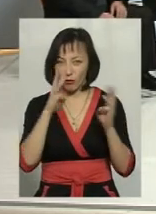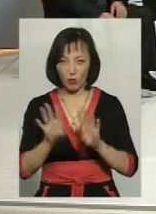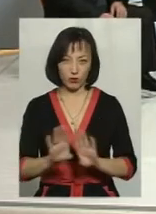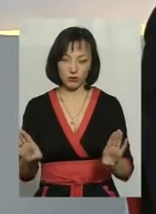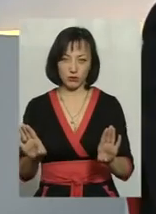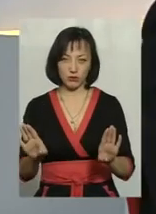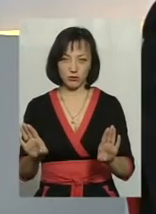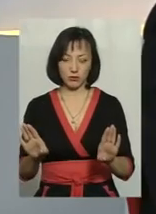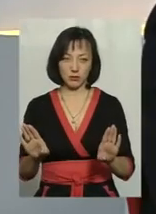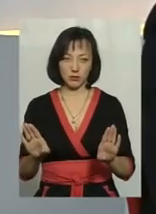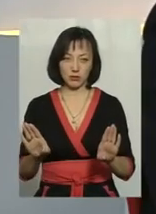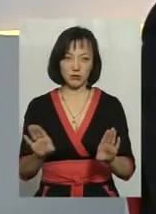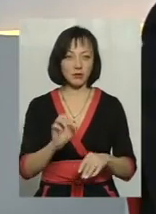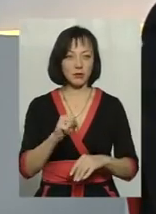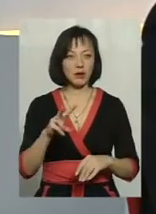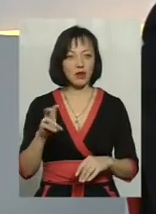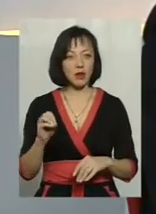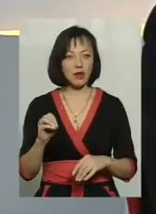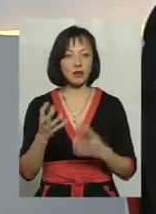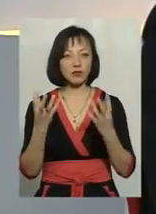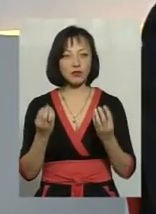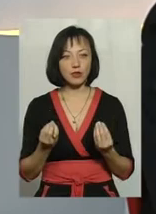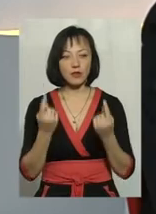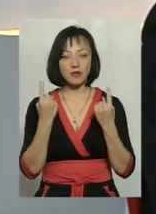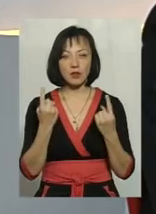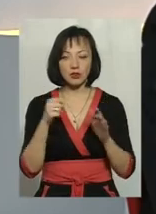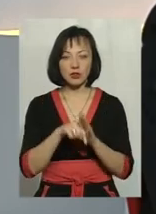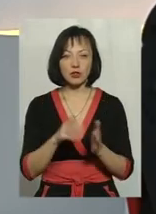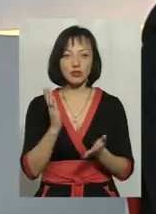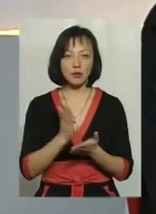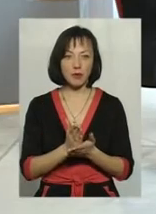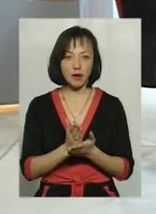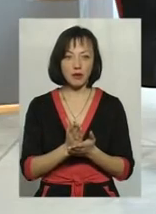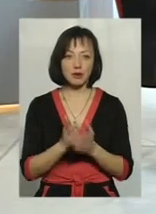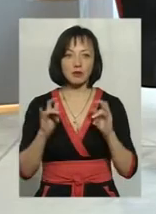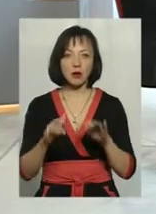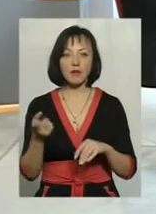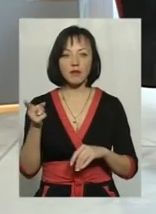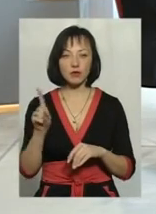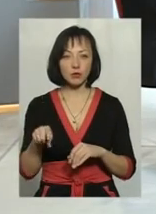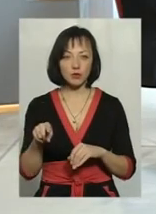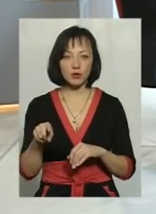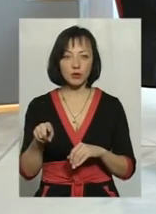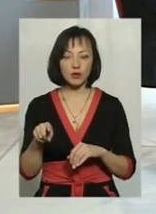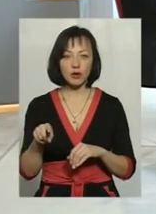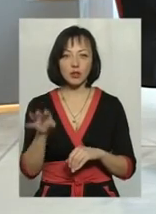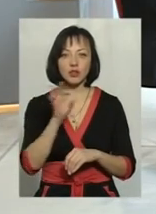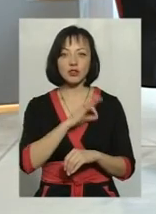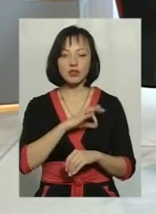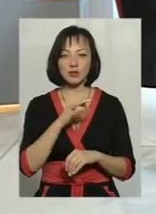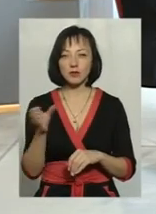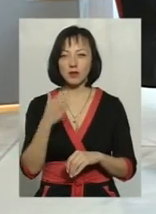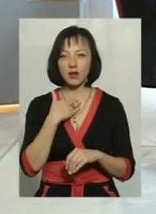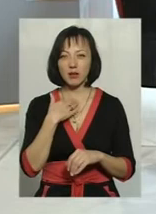Це не модно. Але ну і ще велику дуже роль грає справа в тому, що зловживання алкоголем,